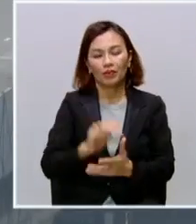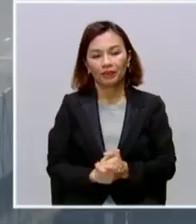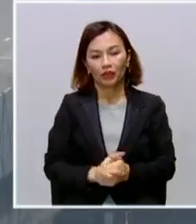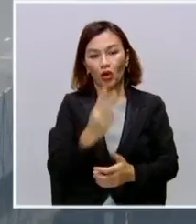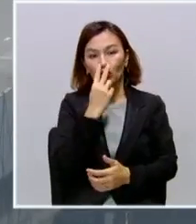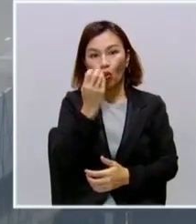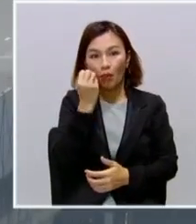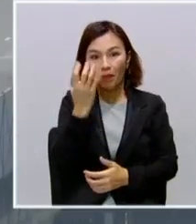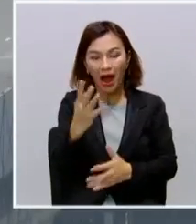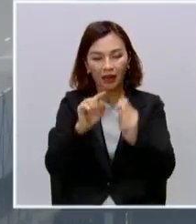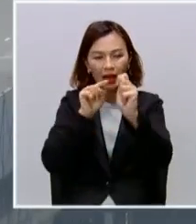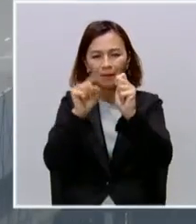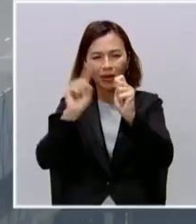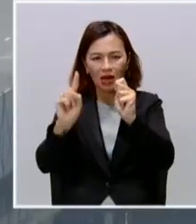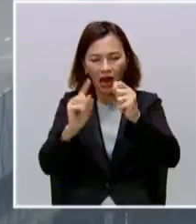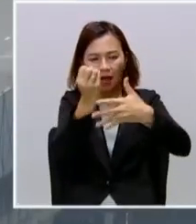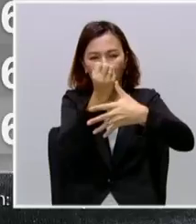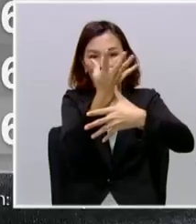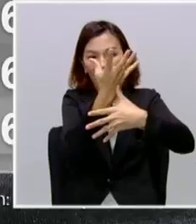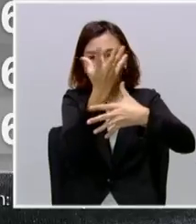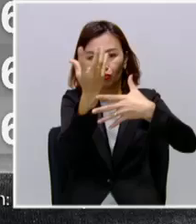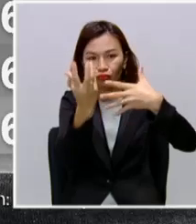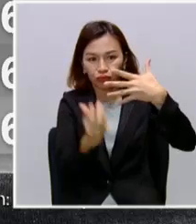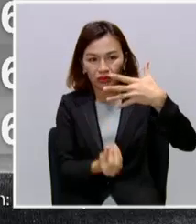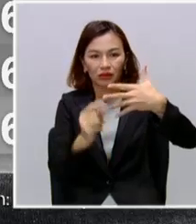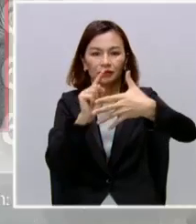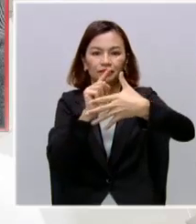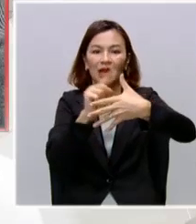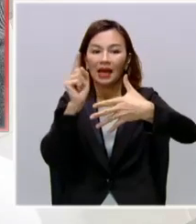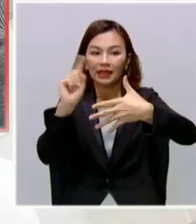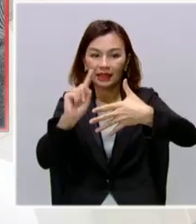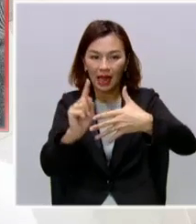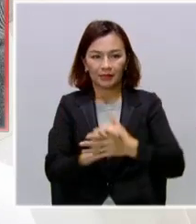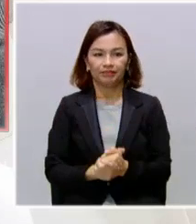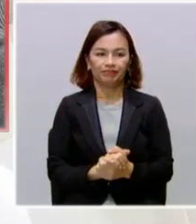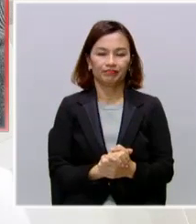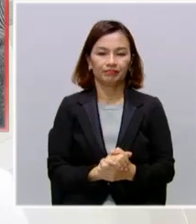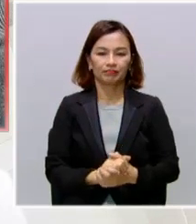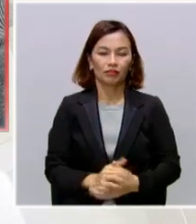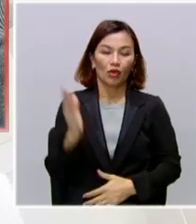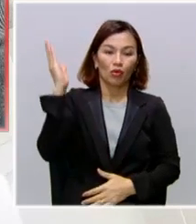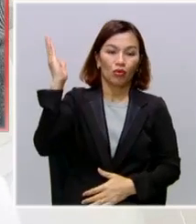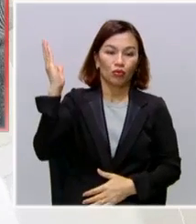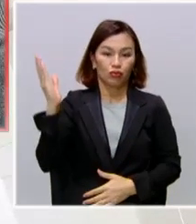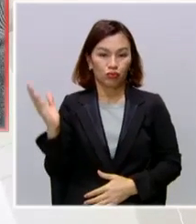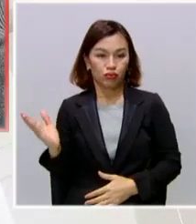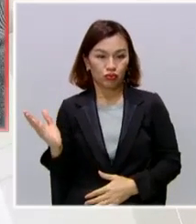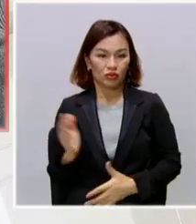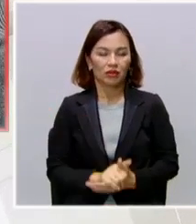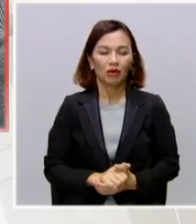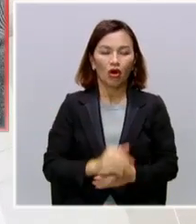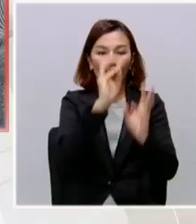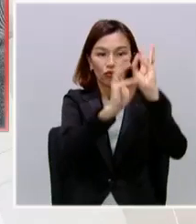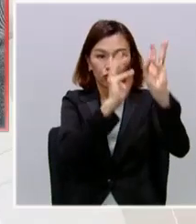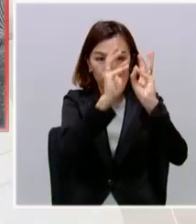สุดค่าฝุ่น PM2.5ในพื้นที่กรุงเทพมหานครว่ามีพื้นที่ใดบ้างนะครับก็พบว่าค่าฝุ่น PM